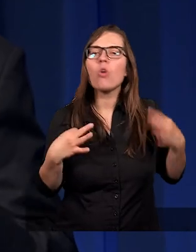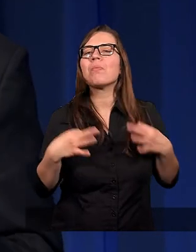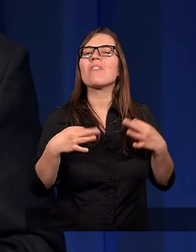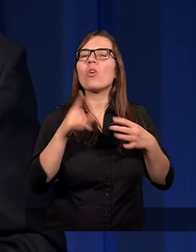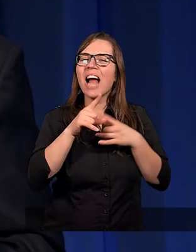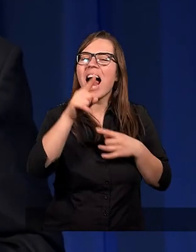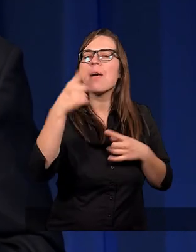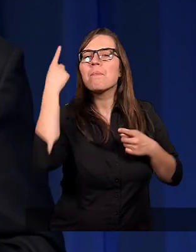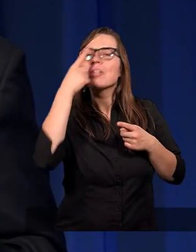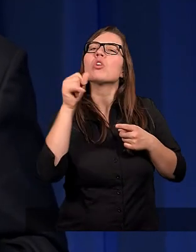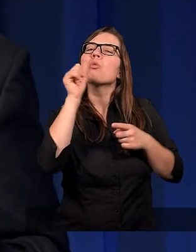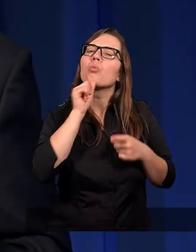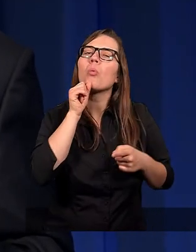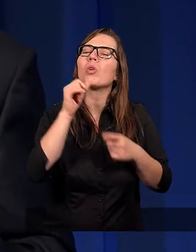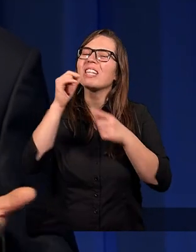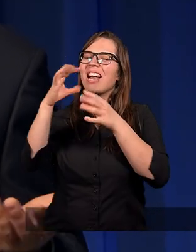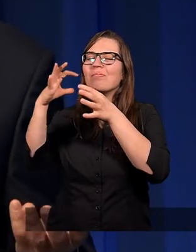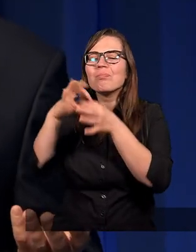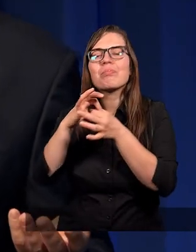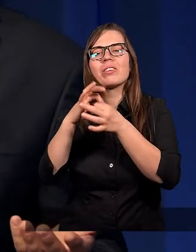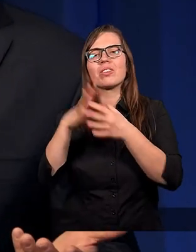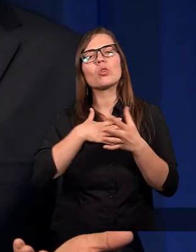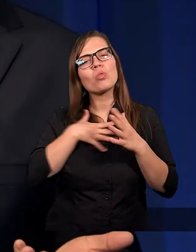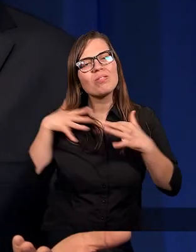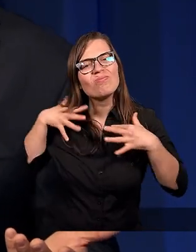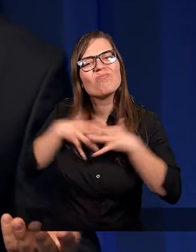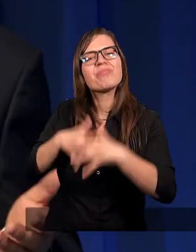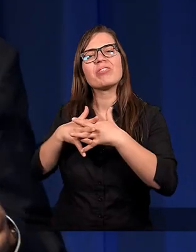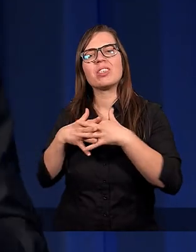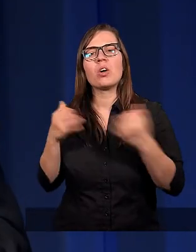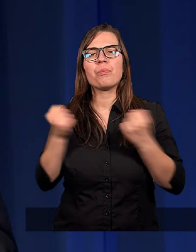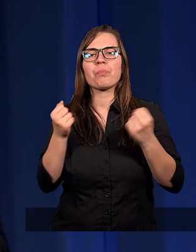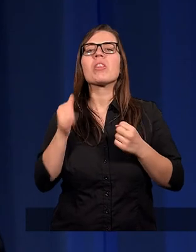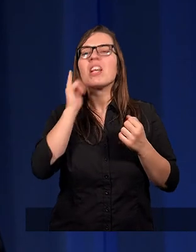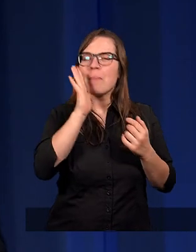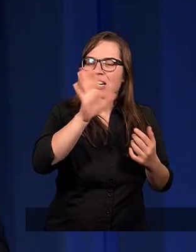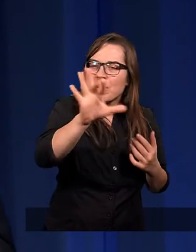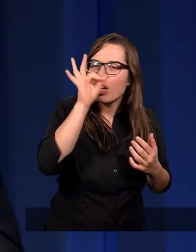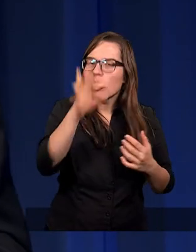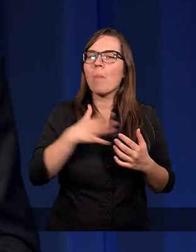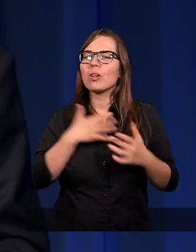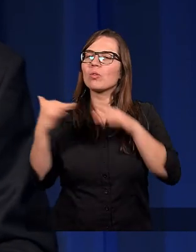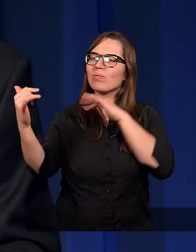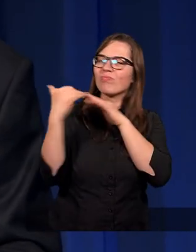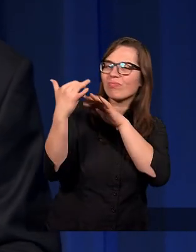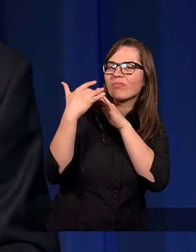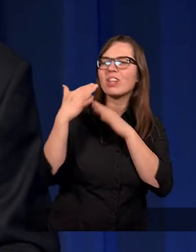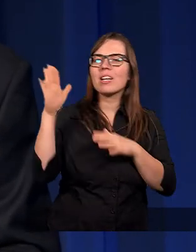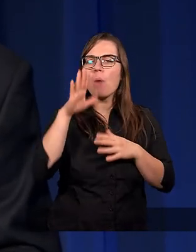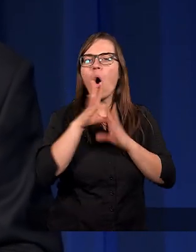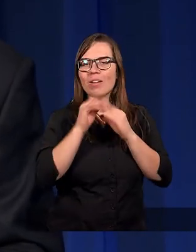ale mówi, skosztujcie. Zobaczcie. Zobaczcie, że będziecie mieli podobne odczucia jak ja.